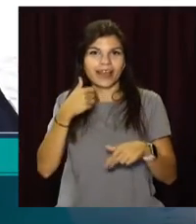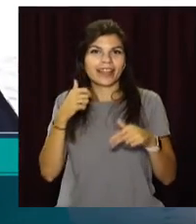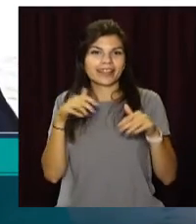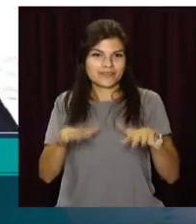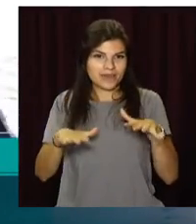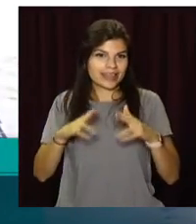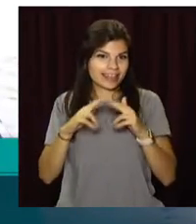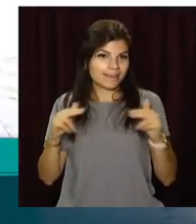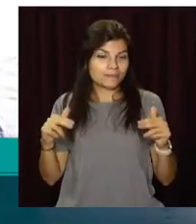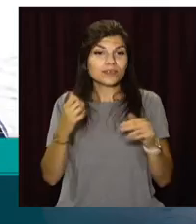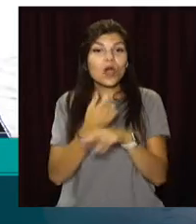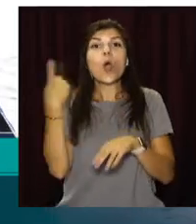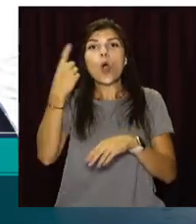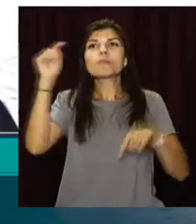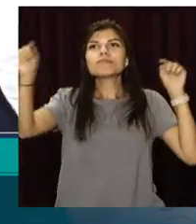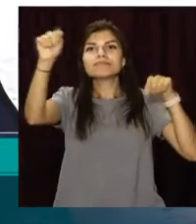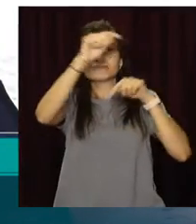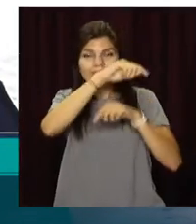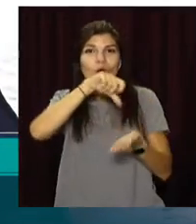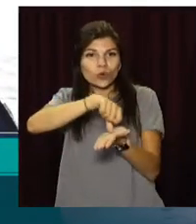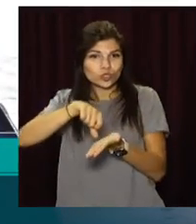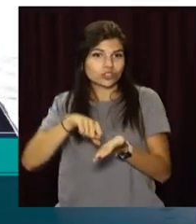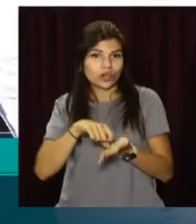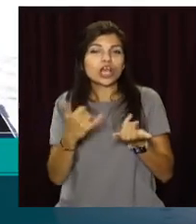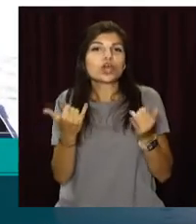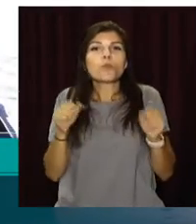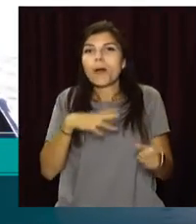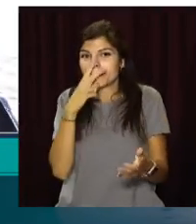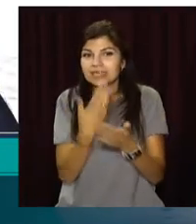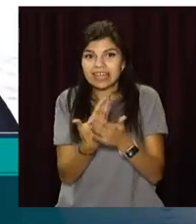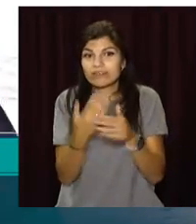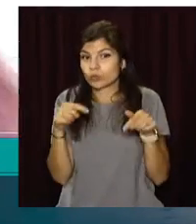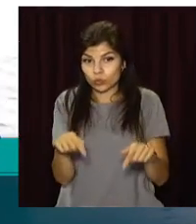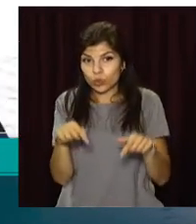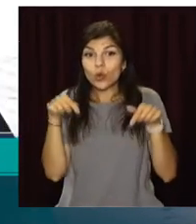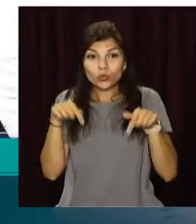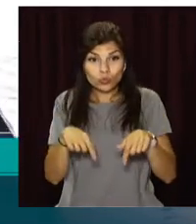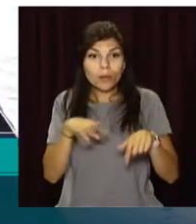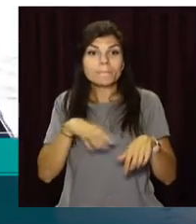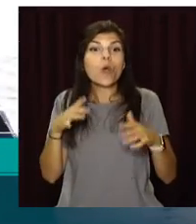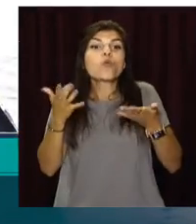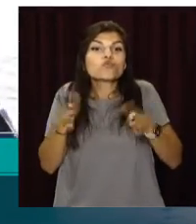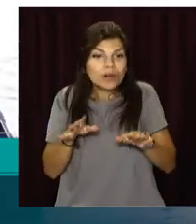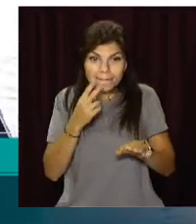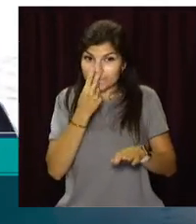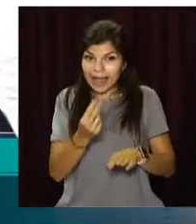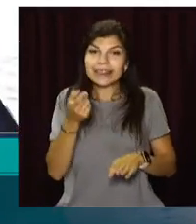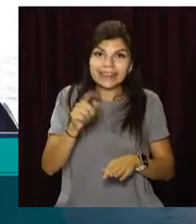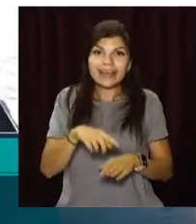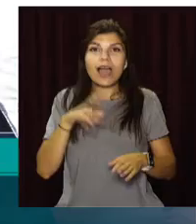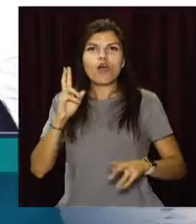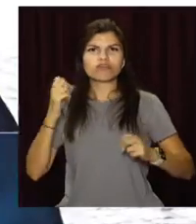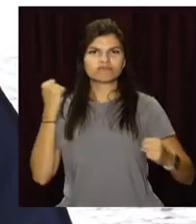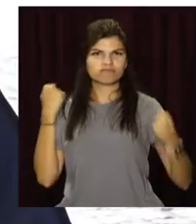було проведено відбір, попередньо найкращі з кожної області зараз можуть бути представлені